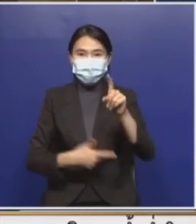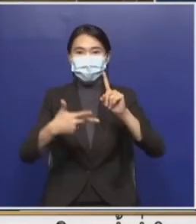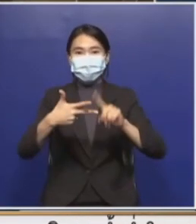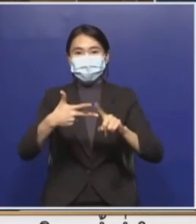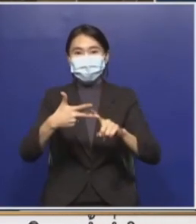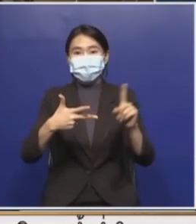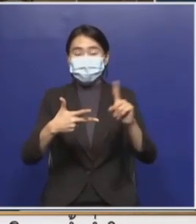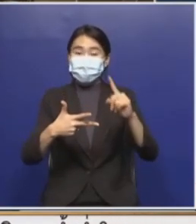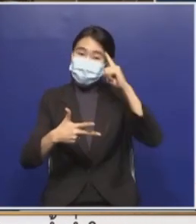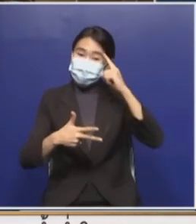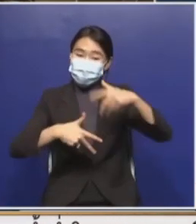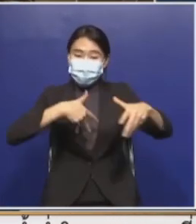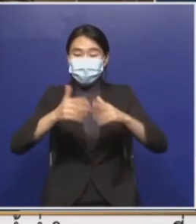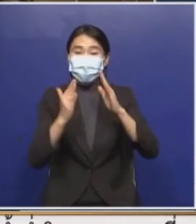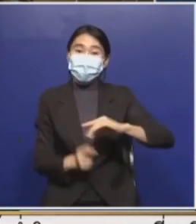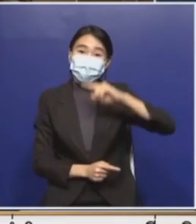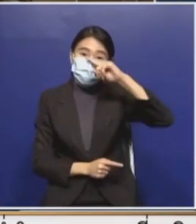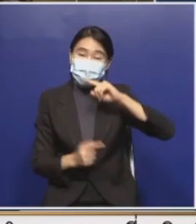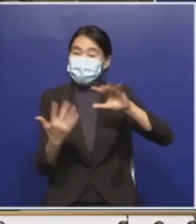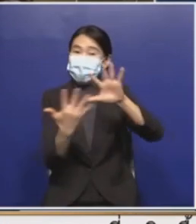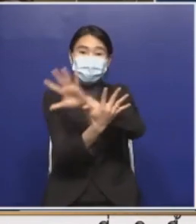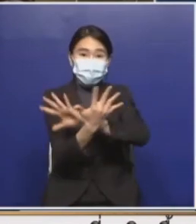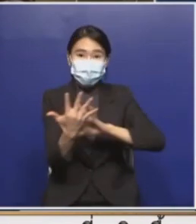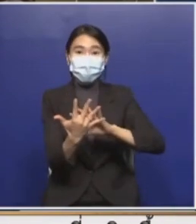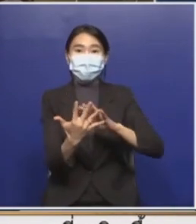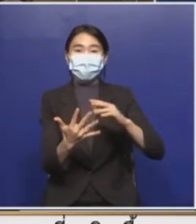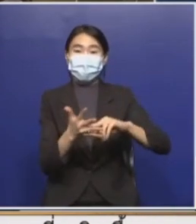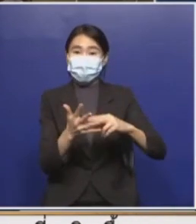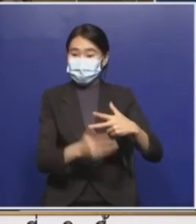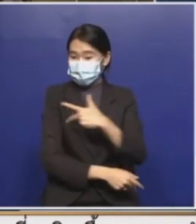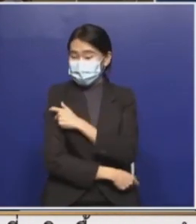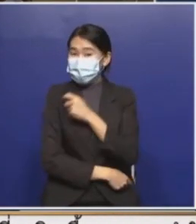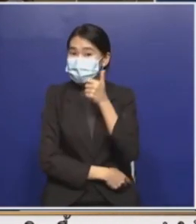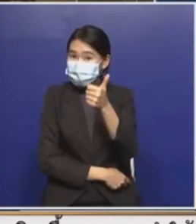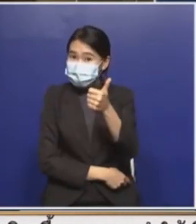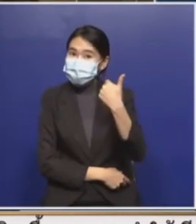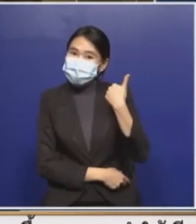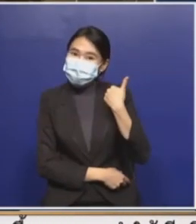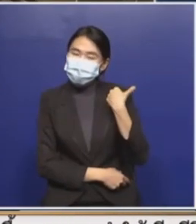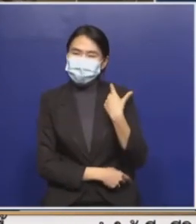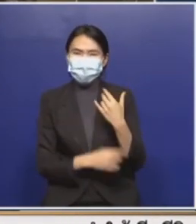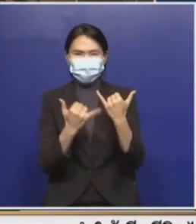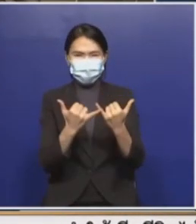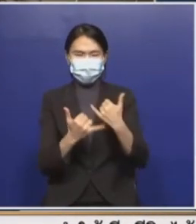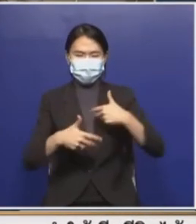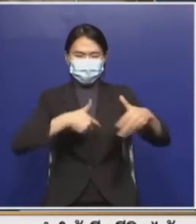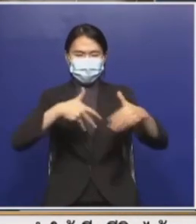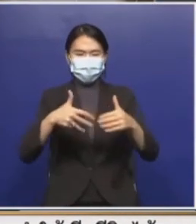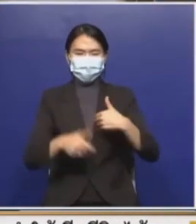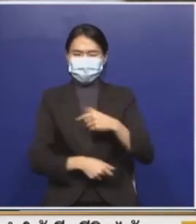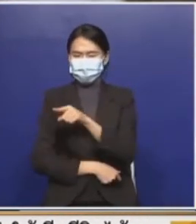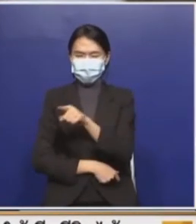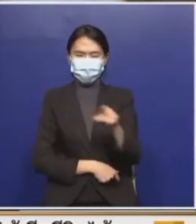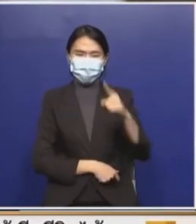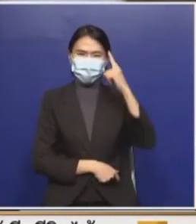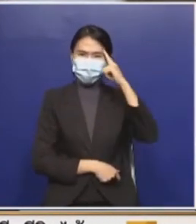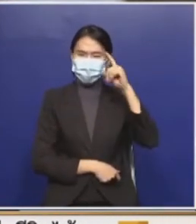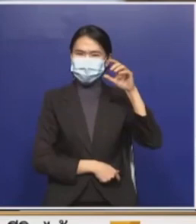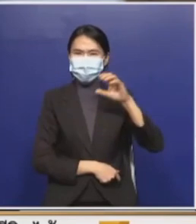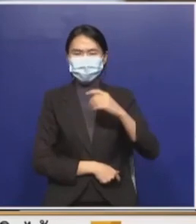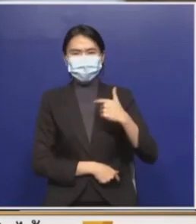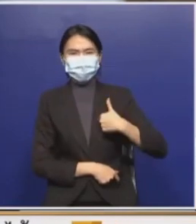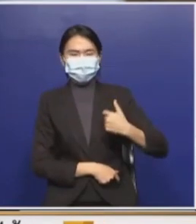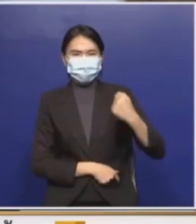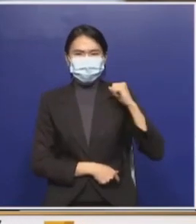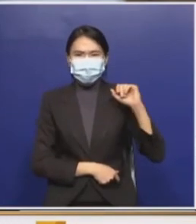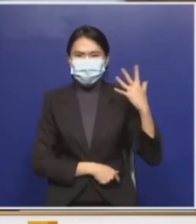และก็ทั่วถึงให้แก่พี่น้องประชาชนวันนี้เขาไม่มีความมั่นใจผมกลับไปบ้านนะ